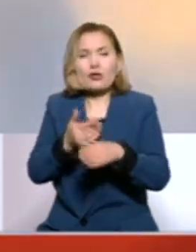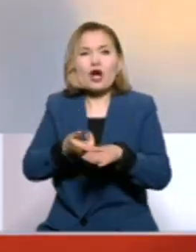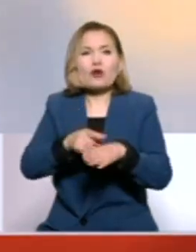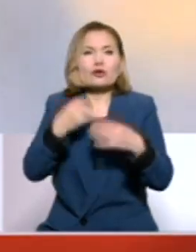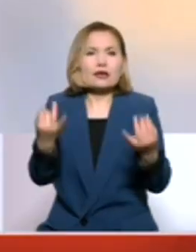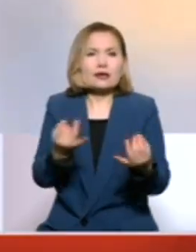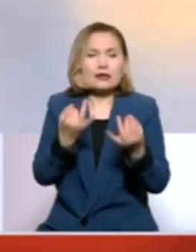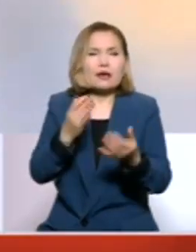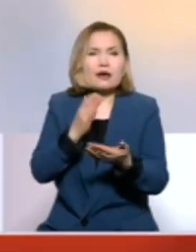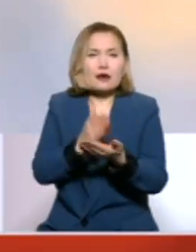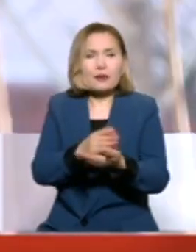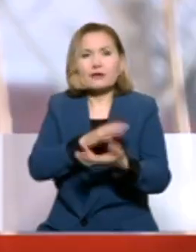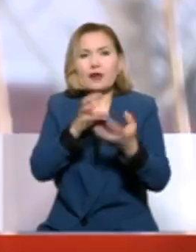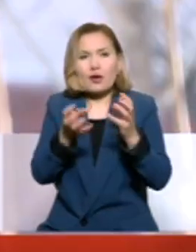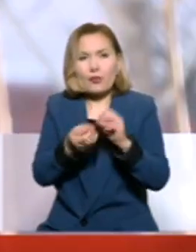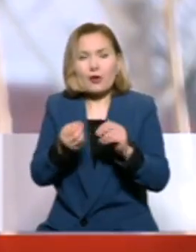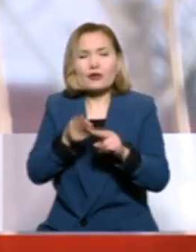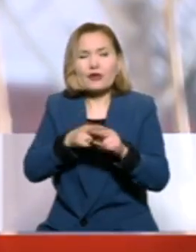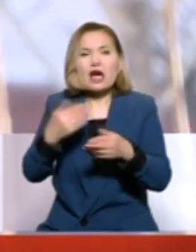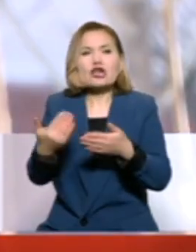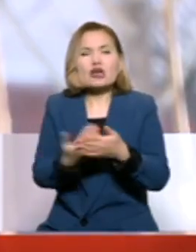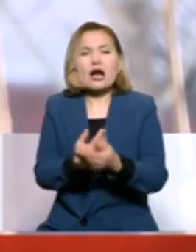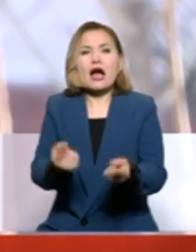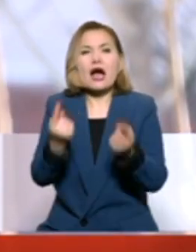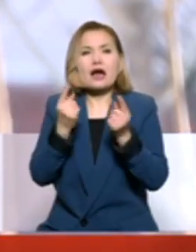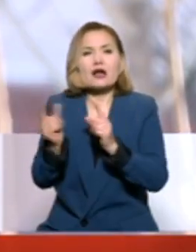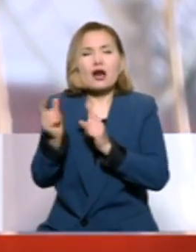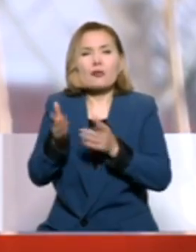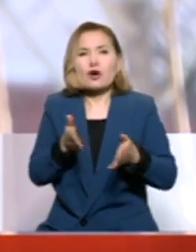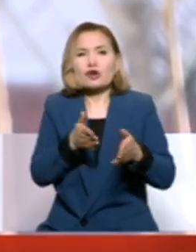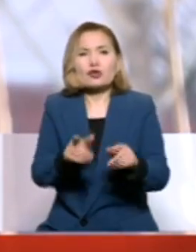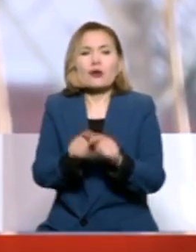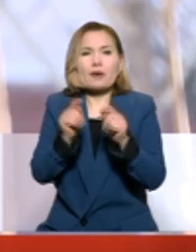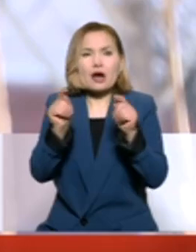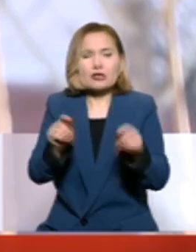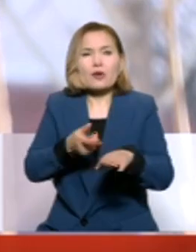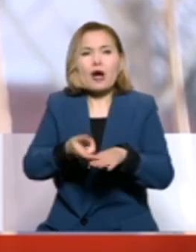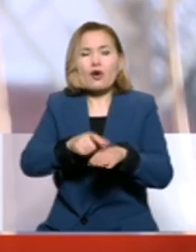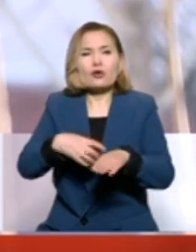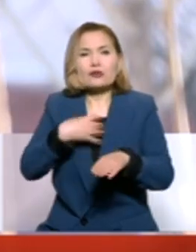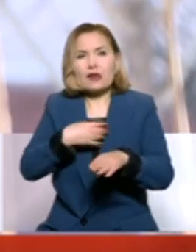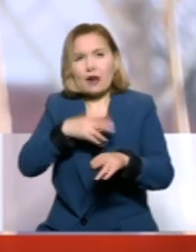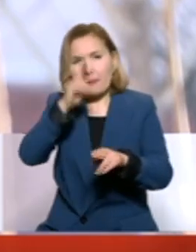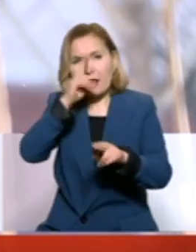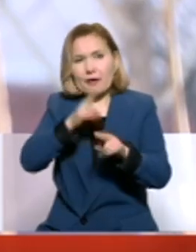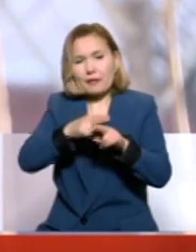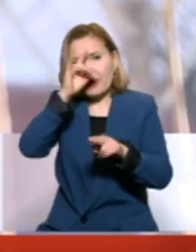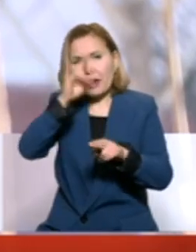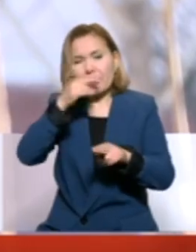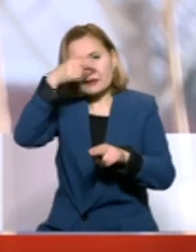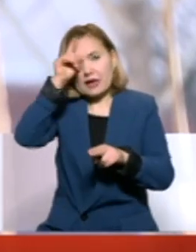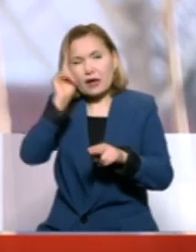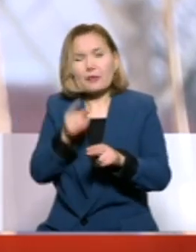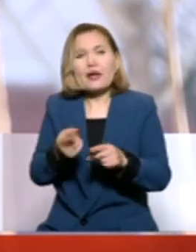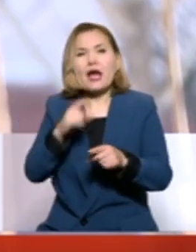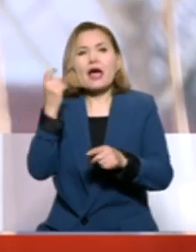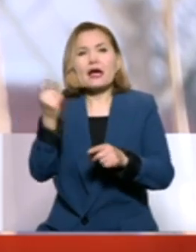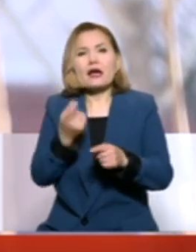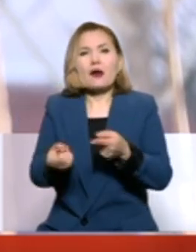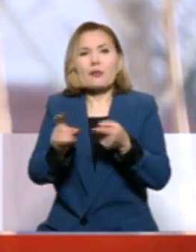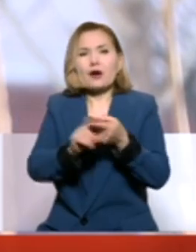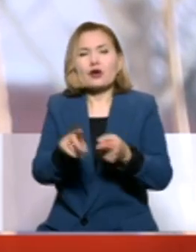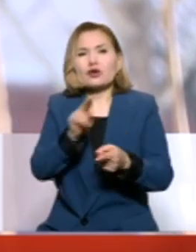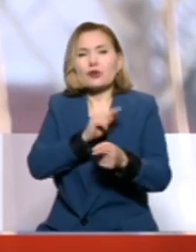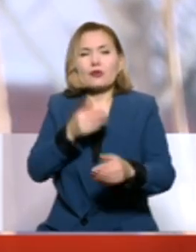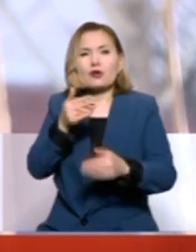қызығушылық танытып отырғандары көп. Себебі бұл жаңа әрі қызықты жоба болары сөзсіз. Бауырлас екі ел экономикасы өз аймағында қарқынды